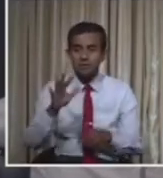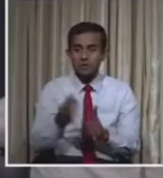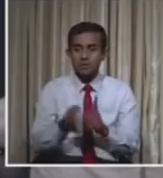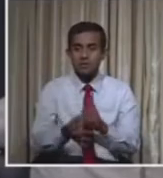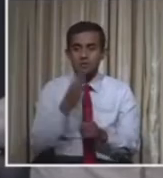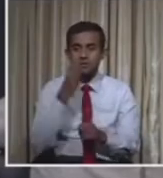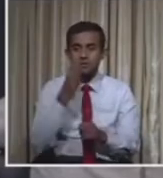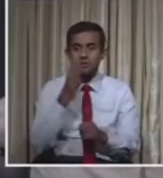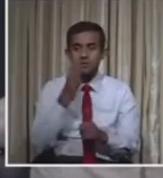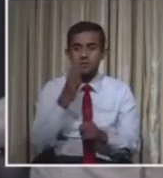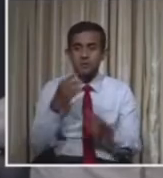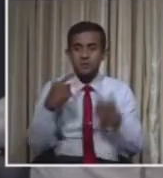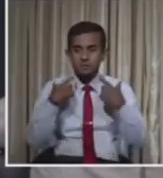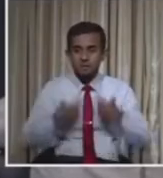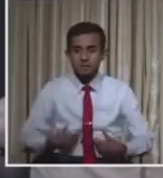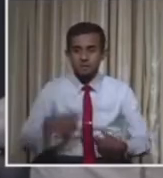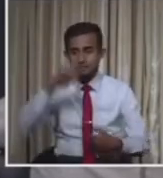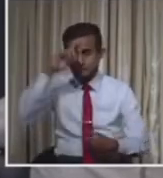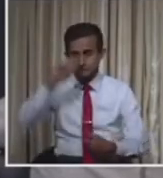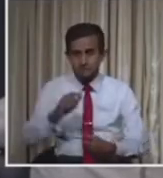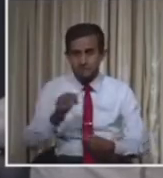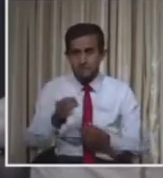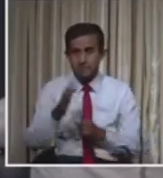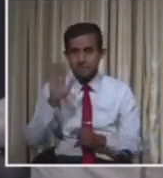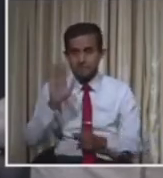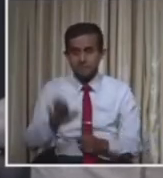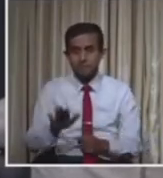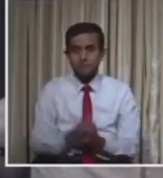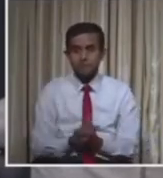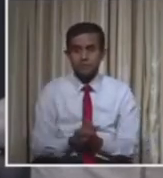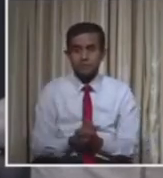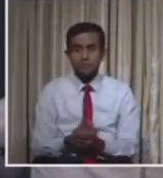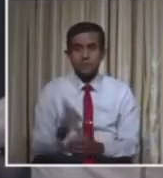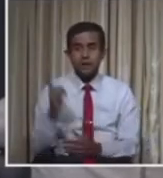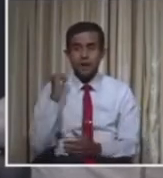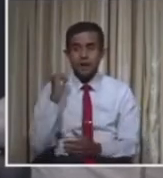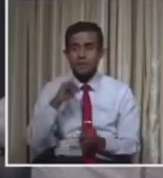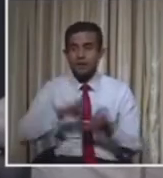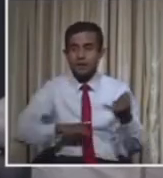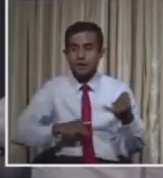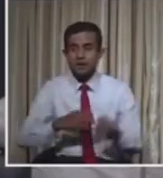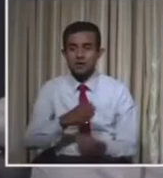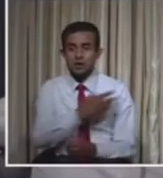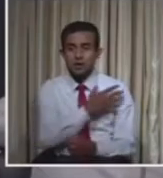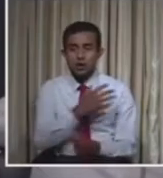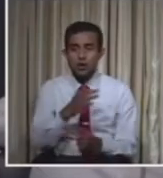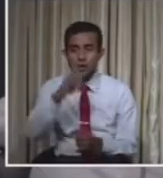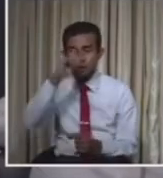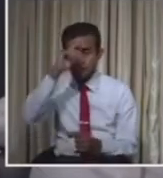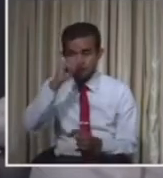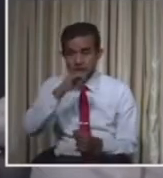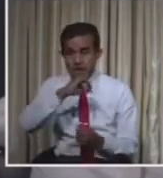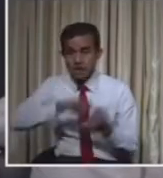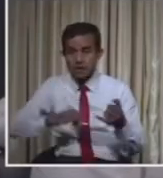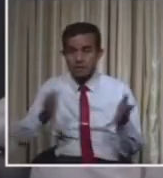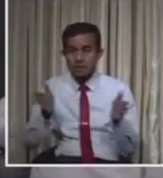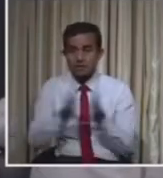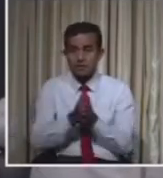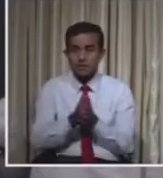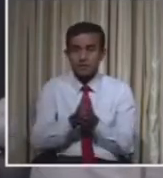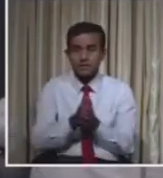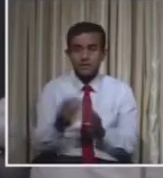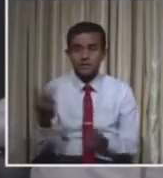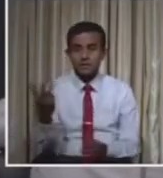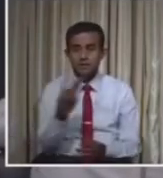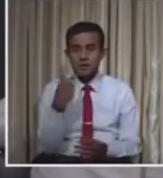ජනාධිපති මහින්ද රාජපක්ෂ ජනාධිපතිතුමා ආරක්ෂක ලේකම් ගෝඨාභය රාජපක්ෂ ලේකම්තුමා ඇතුළු